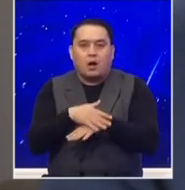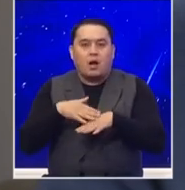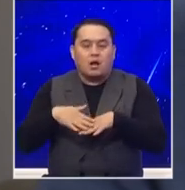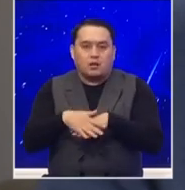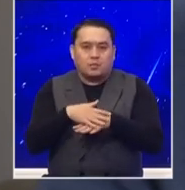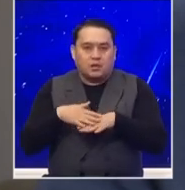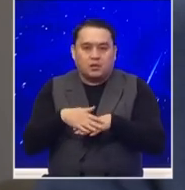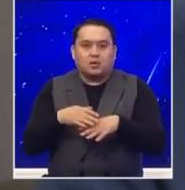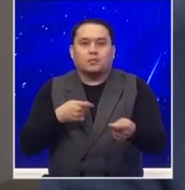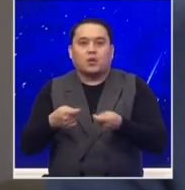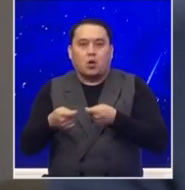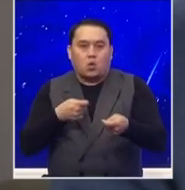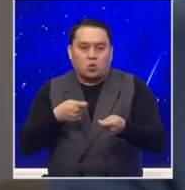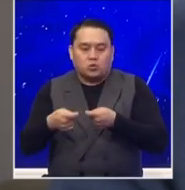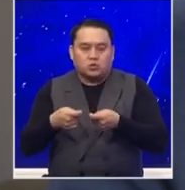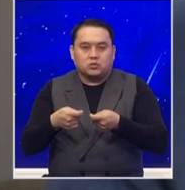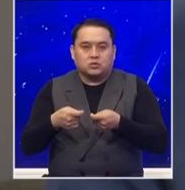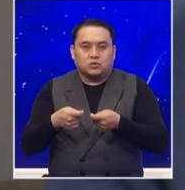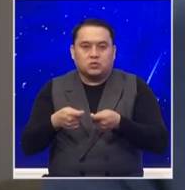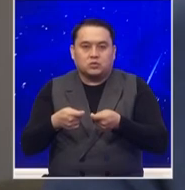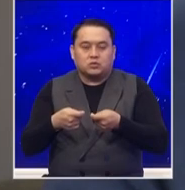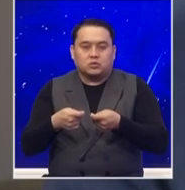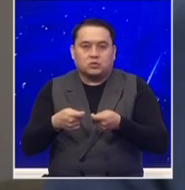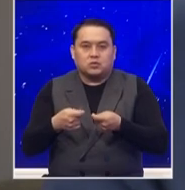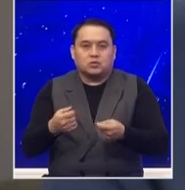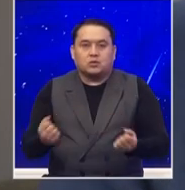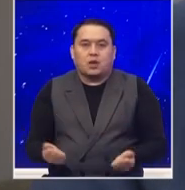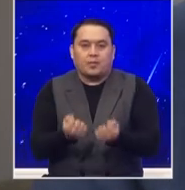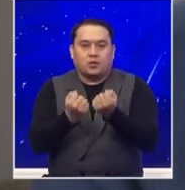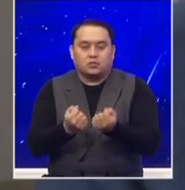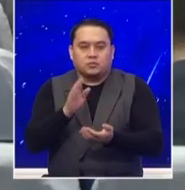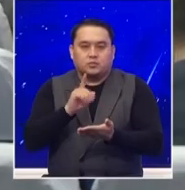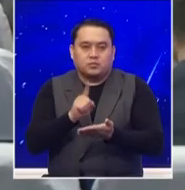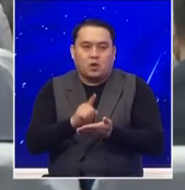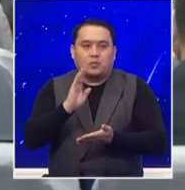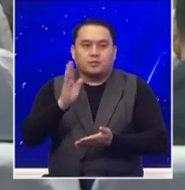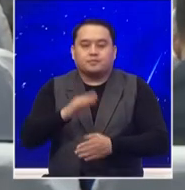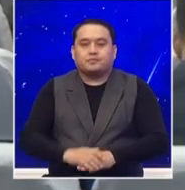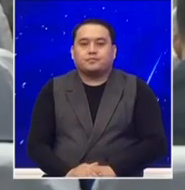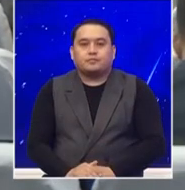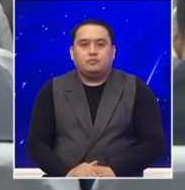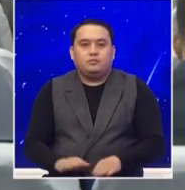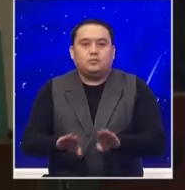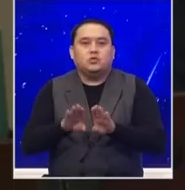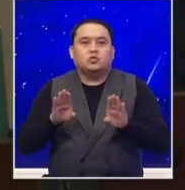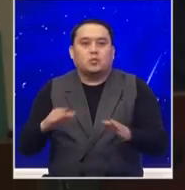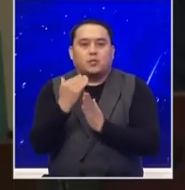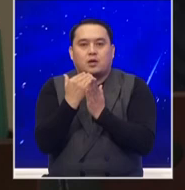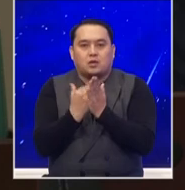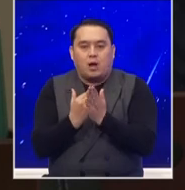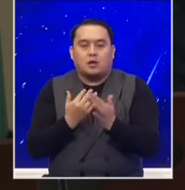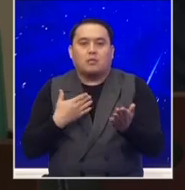жаңағы биліктің арасында алтын көпір болу әр депутаттың міндеті. Айта кетерлігі, дәл осындай